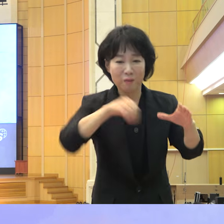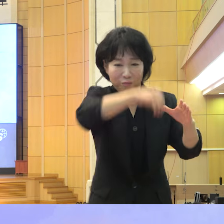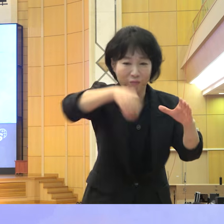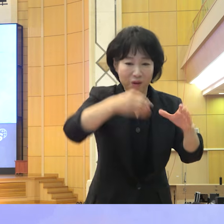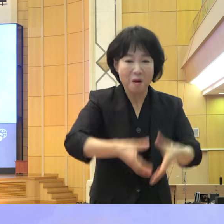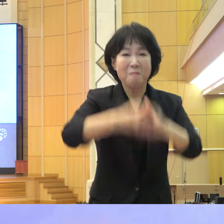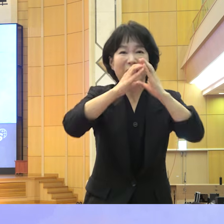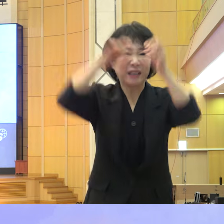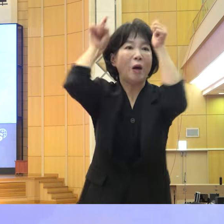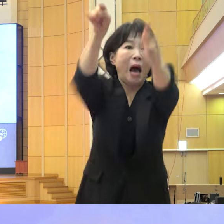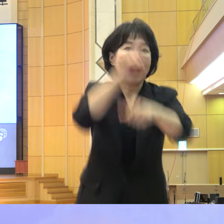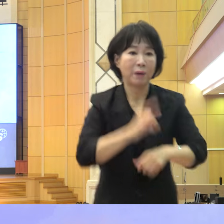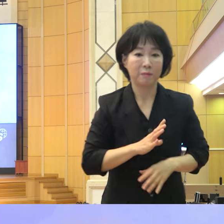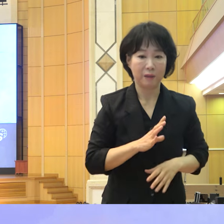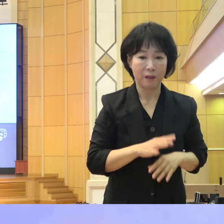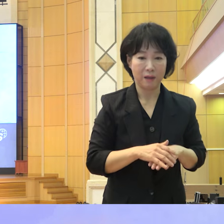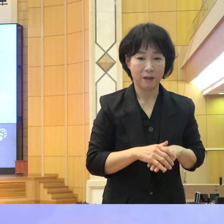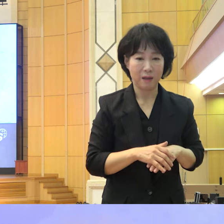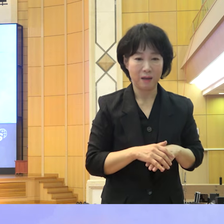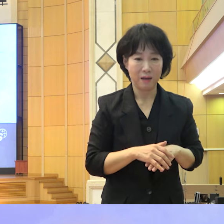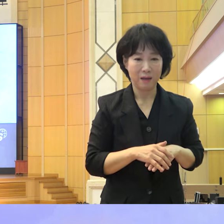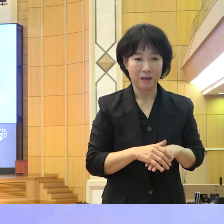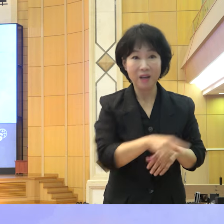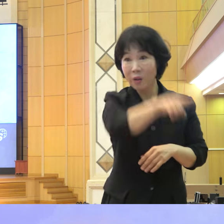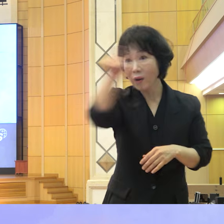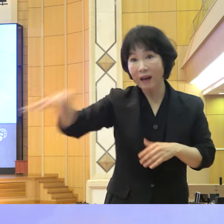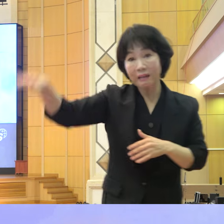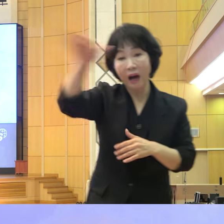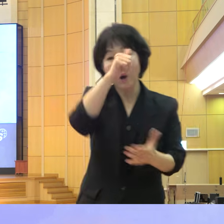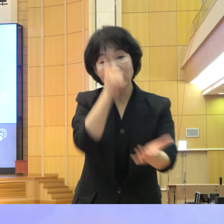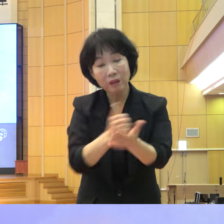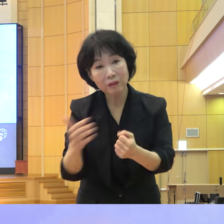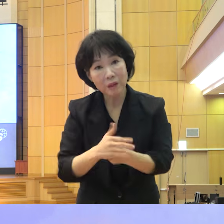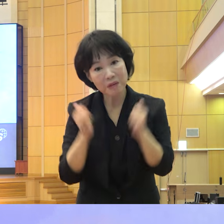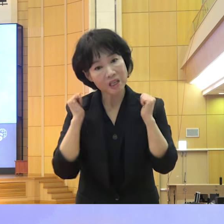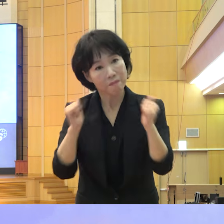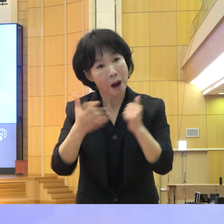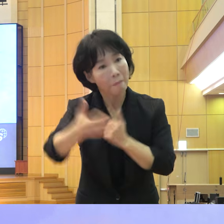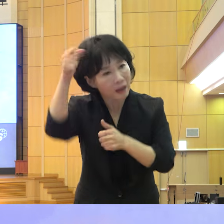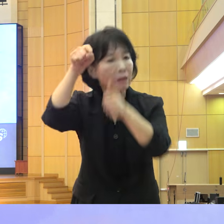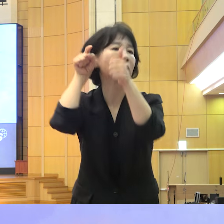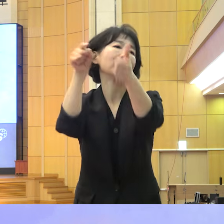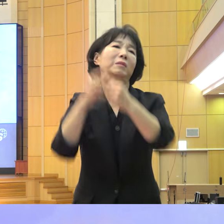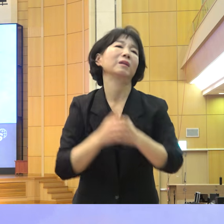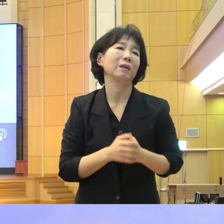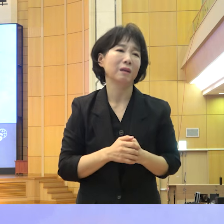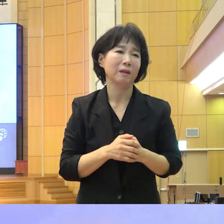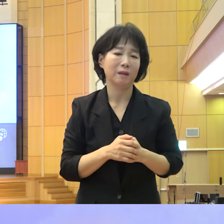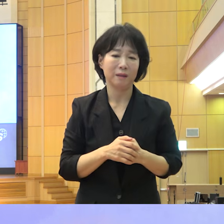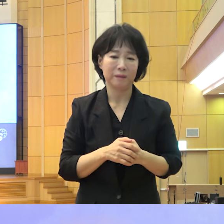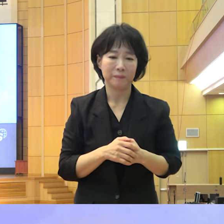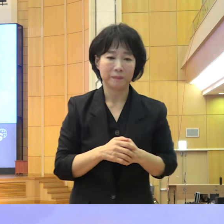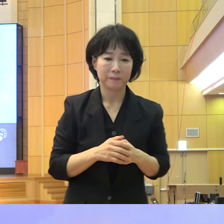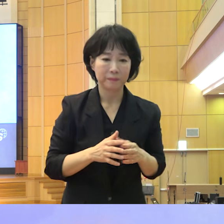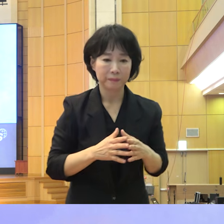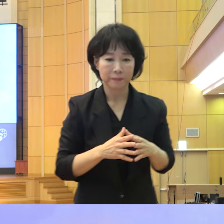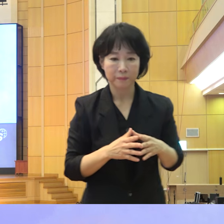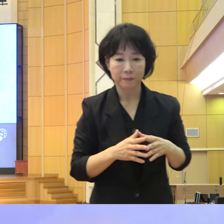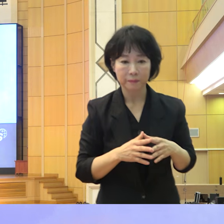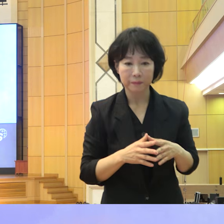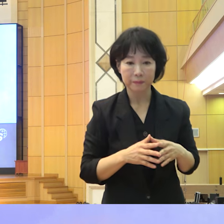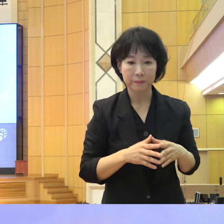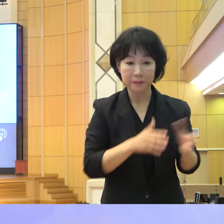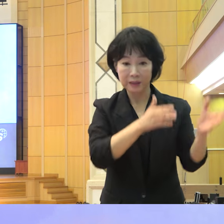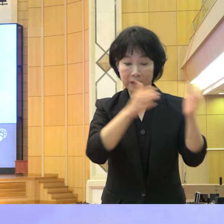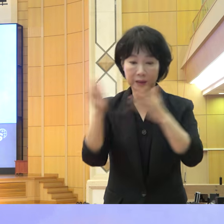다 전멸시켜 버렸잖아요. 한마디로만 심판받은 거예요. 이런 말을 조금 더 보겠습니다.